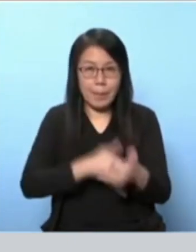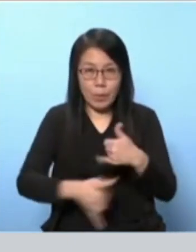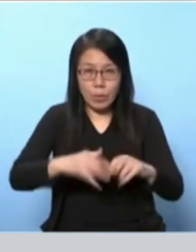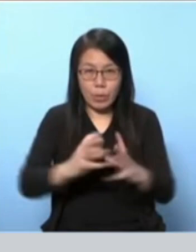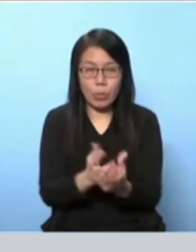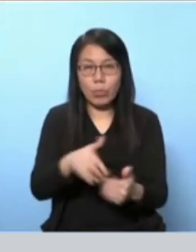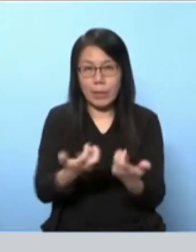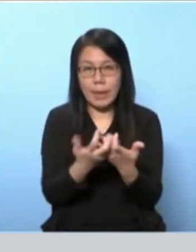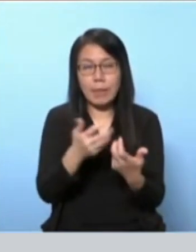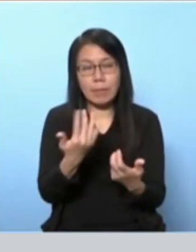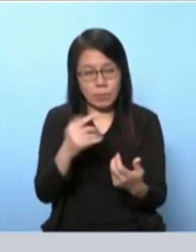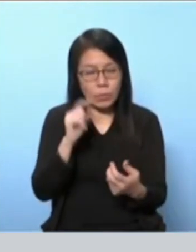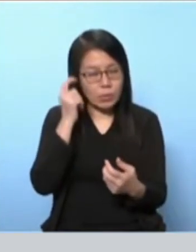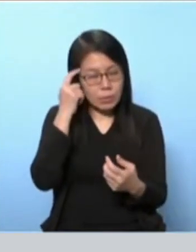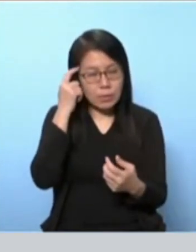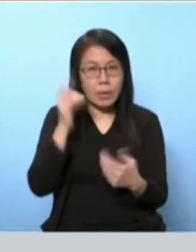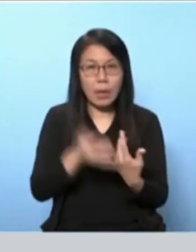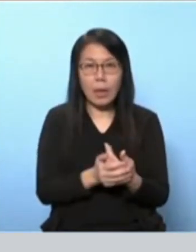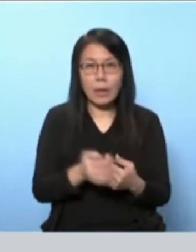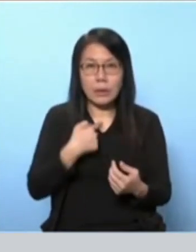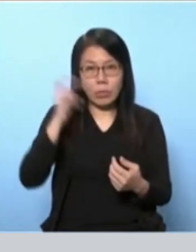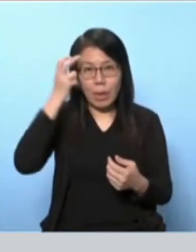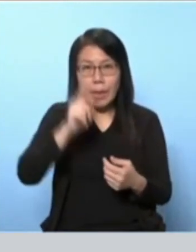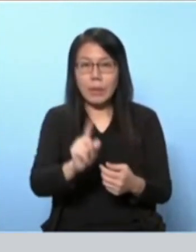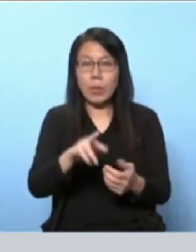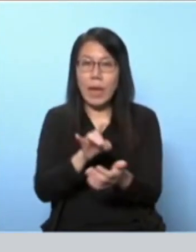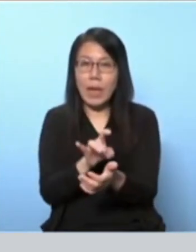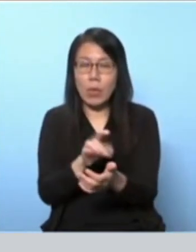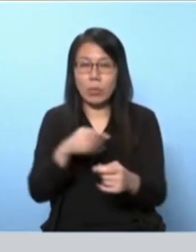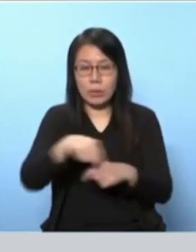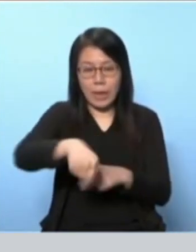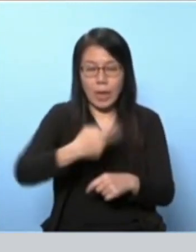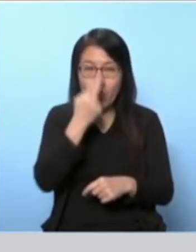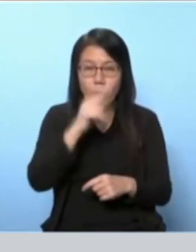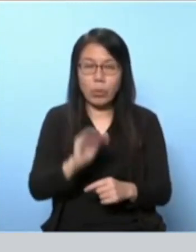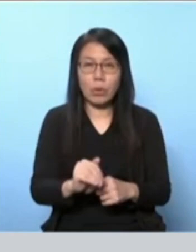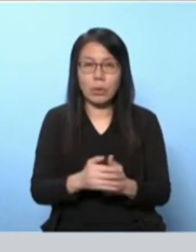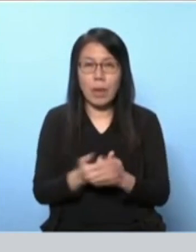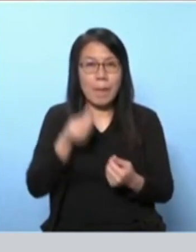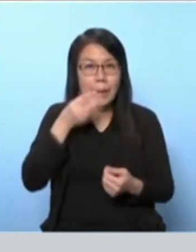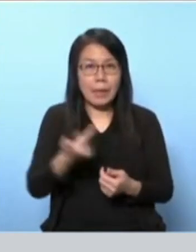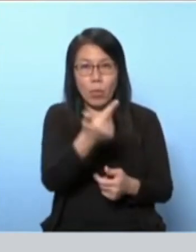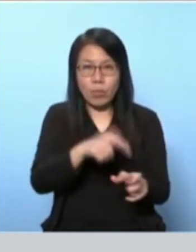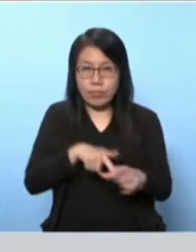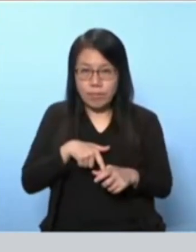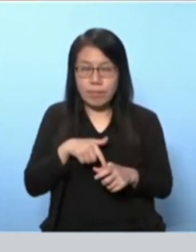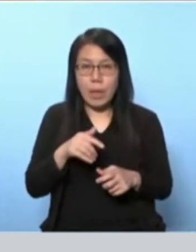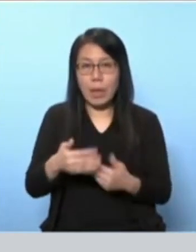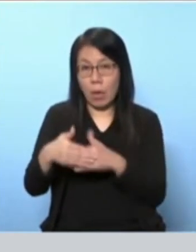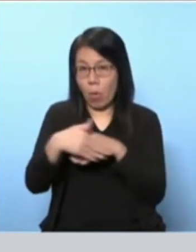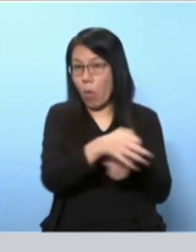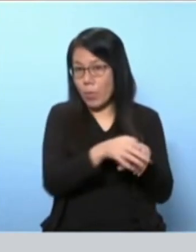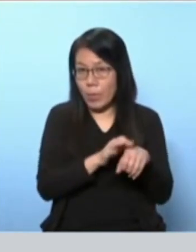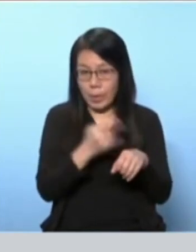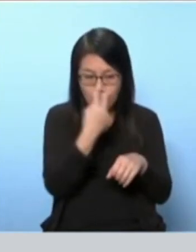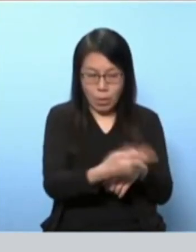幾多數，大家都可以計到。其實要更多思考點樣善用場地嘅空間，提高更多嘅收入。我喺外國亦都係去